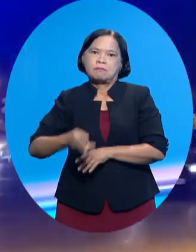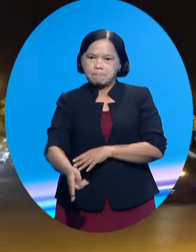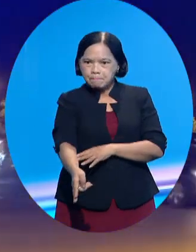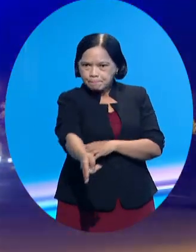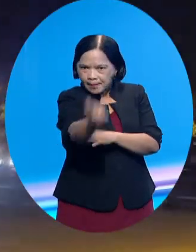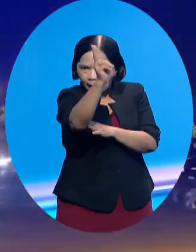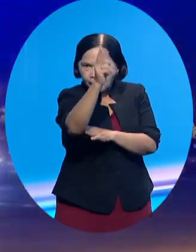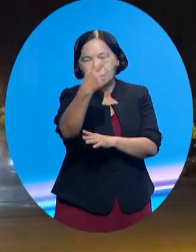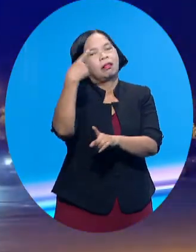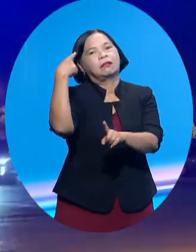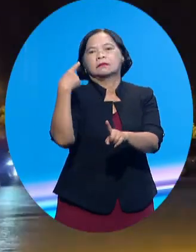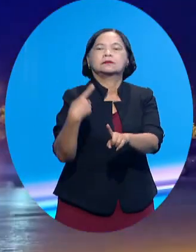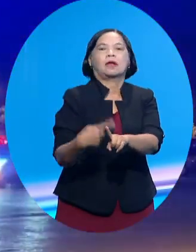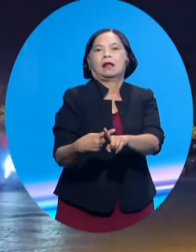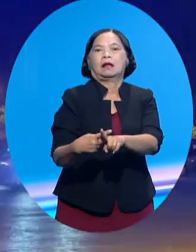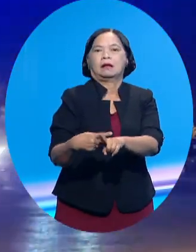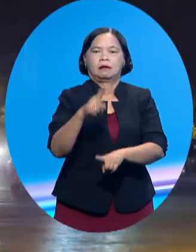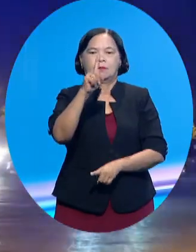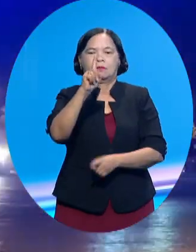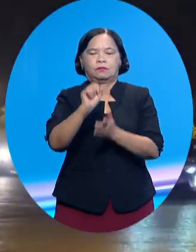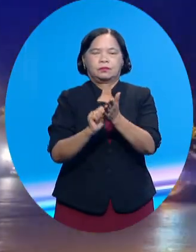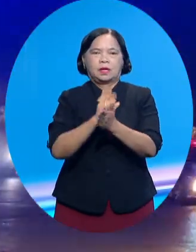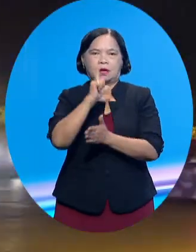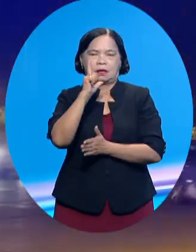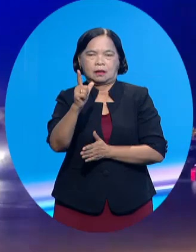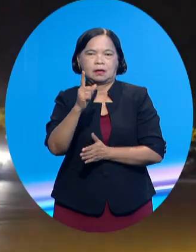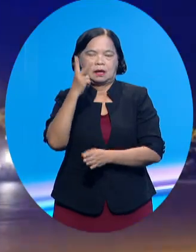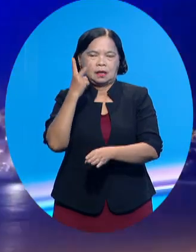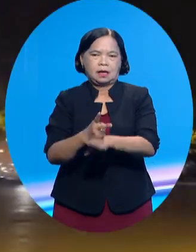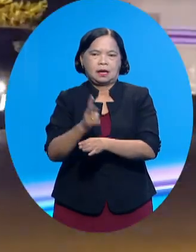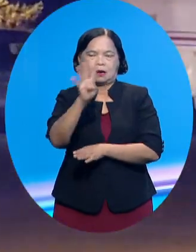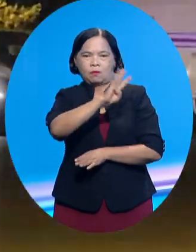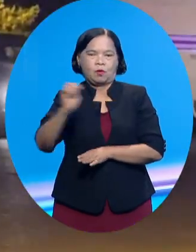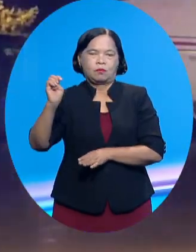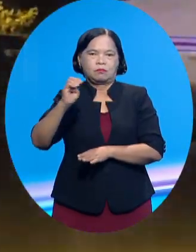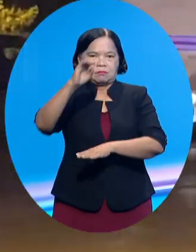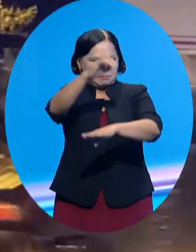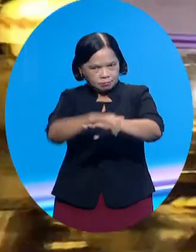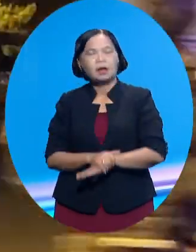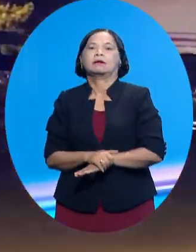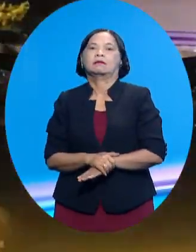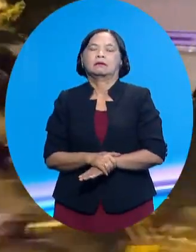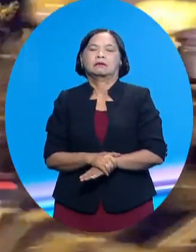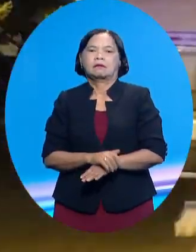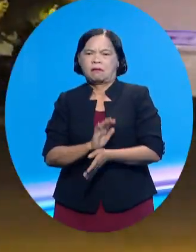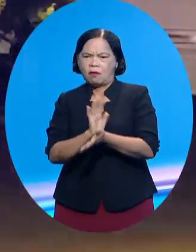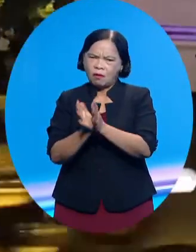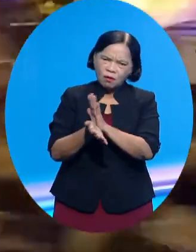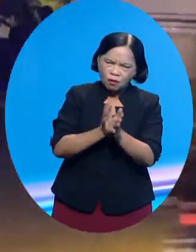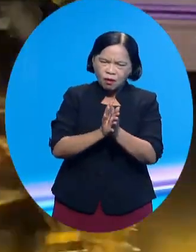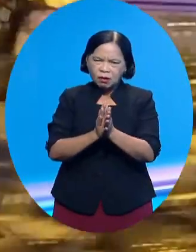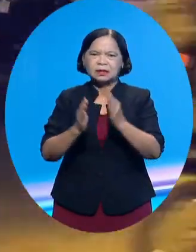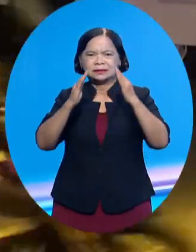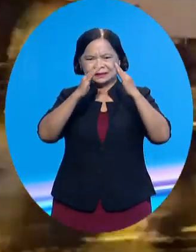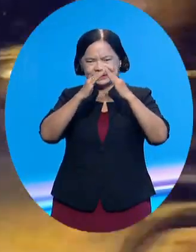ở ngoại ô Paris. Tính đến ngày 1 tháng 7, đã có hơn 2.400 người bị bắt. Kể từ khi bạo loạn nổ ra, nhiều tòa